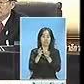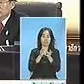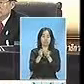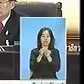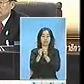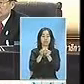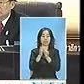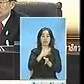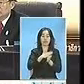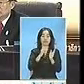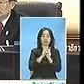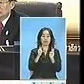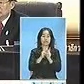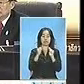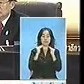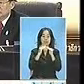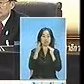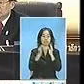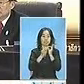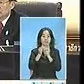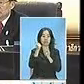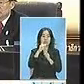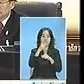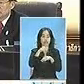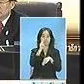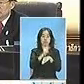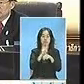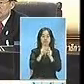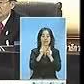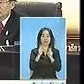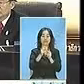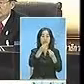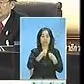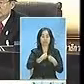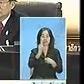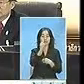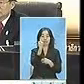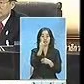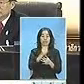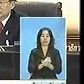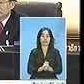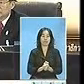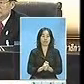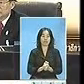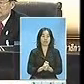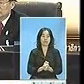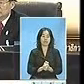เนี่ยไม่มีสิทธิ์ที่จะชี้แจงนอกจากท่านประธานกรรมธิการจะอนุญาตท่านประธ